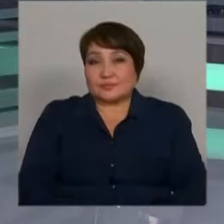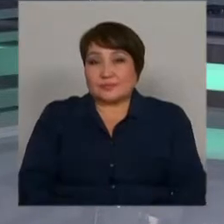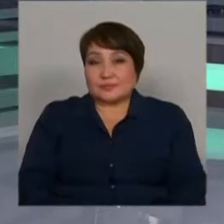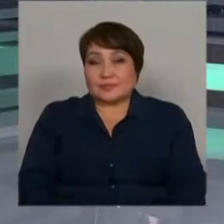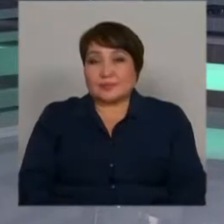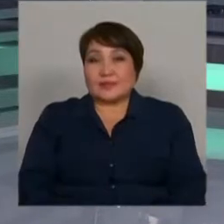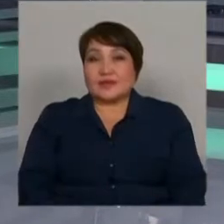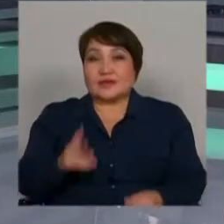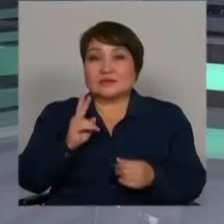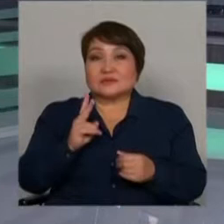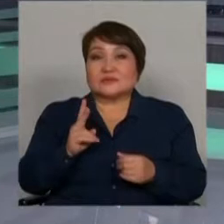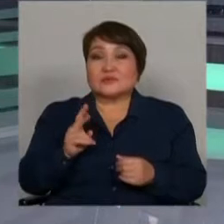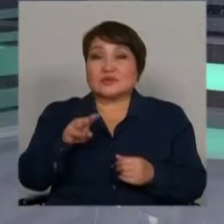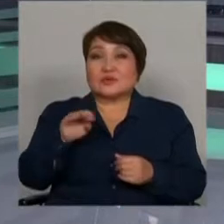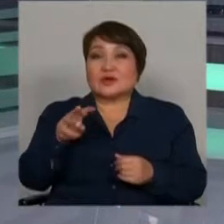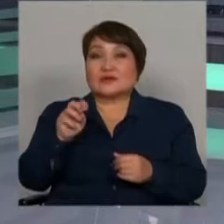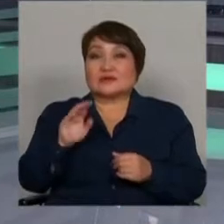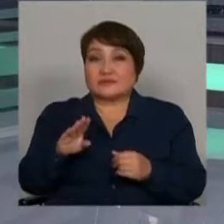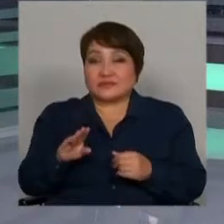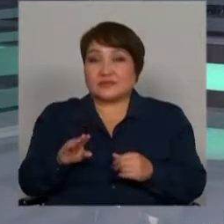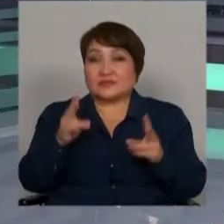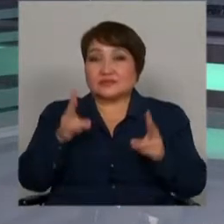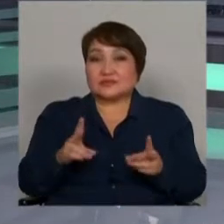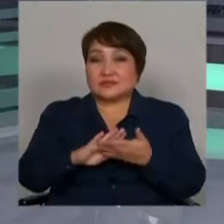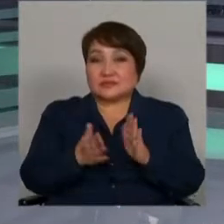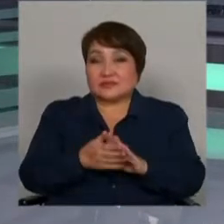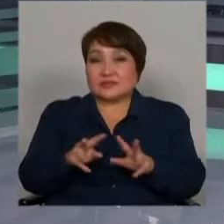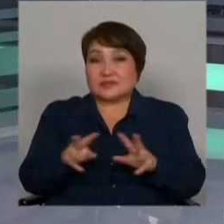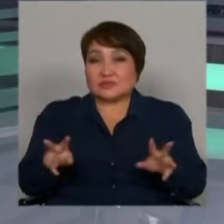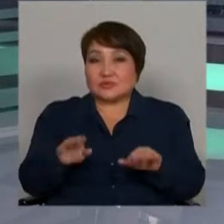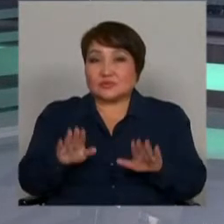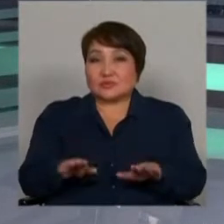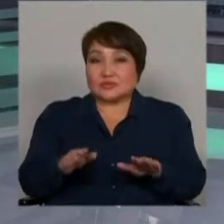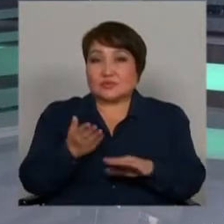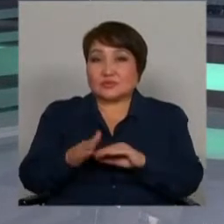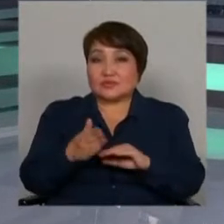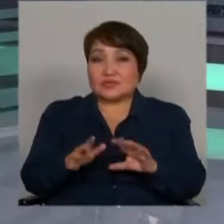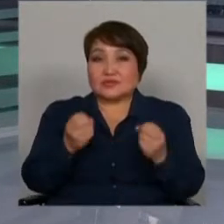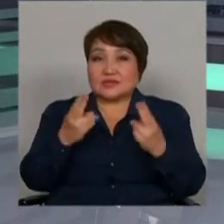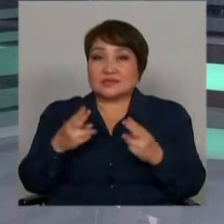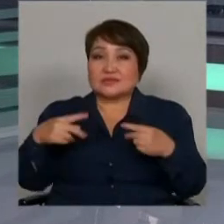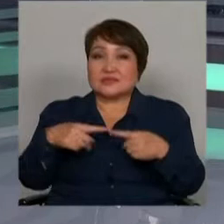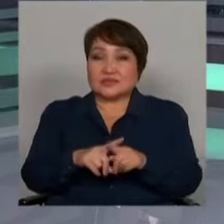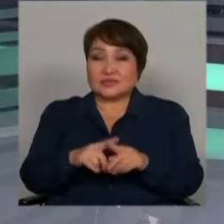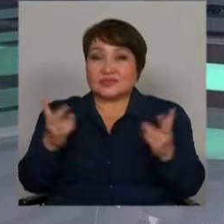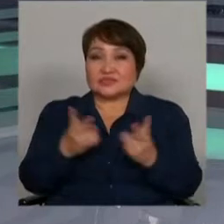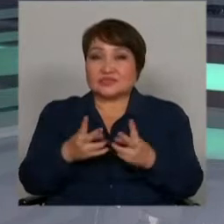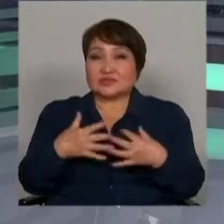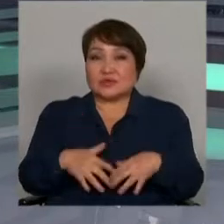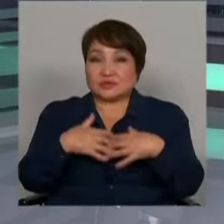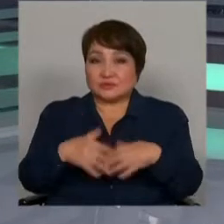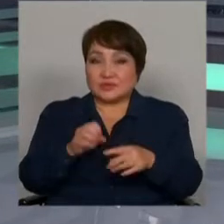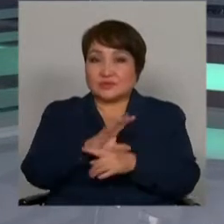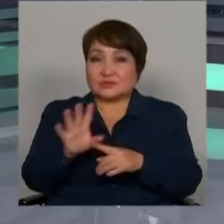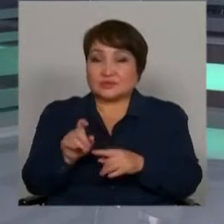Қасым Жомарт Тоқаев төтенше жағдайлар министрлігінің өңірлік бөлімшелерін арнаулы техникамен және қажетті құрал жабдықтармен қамтамасыз етуді